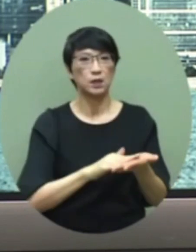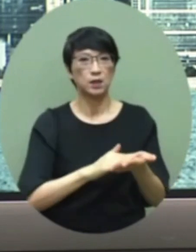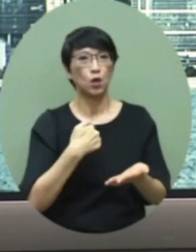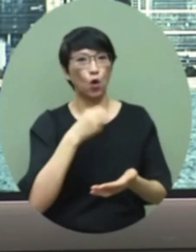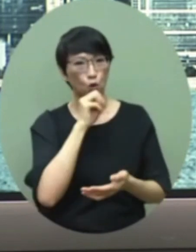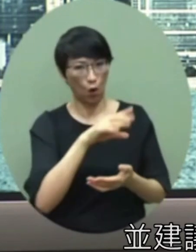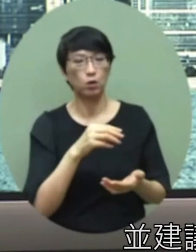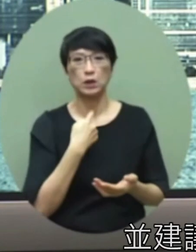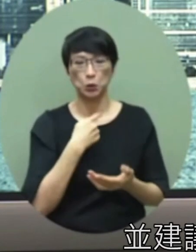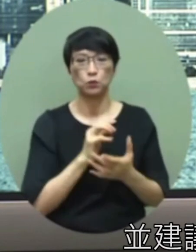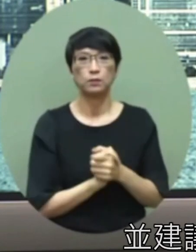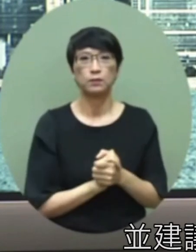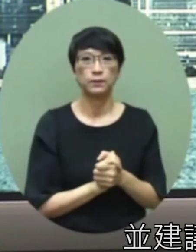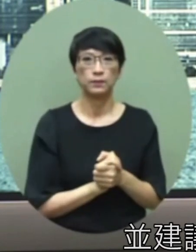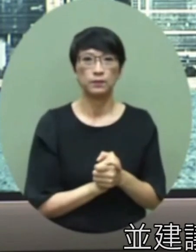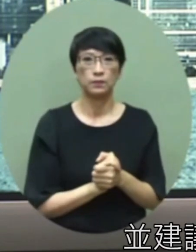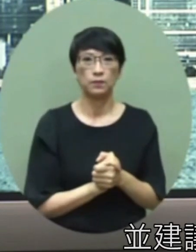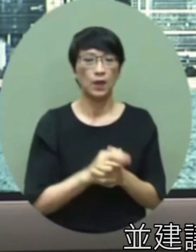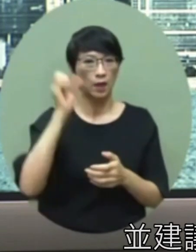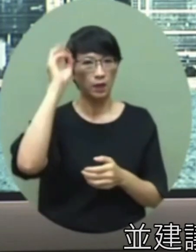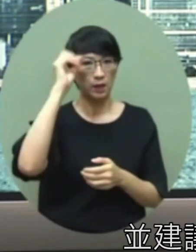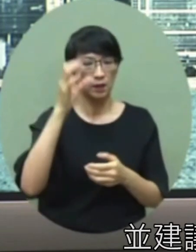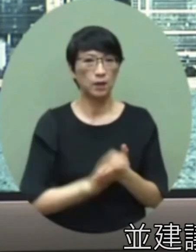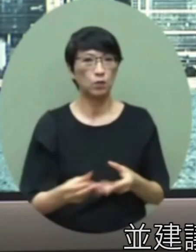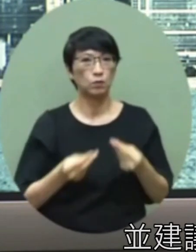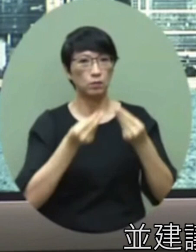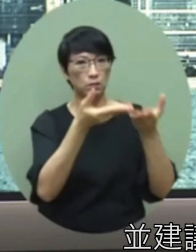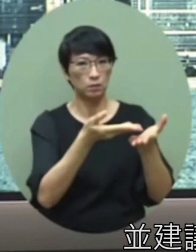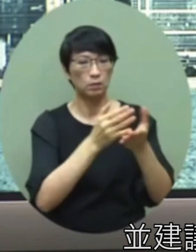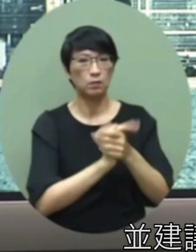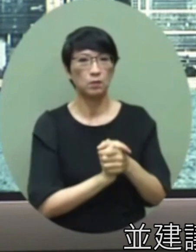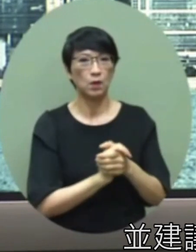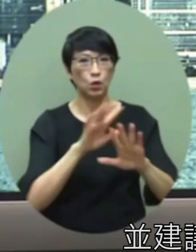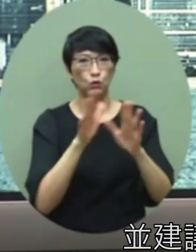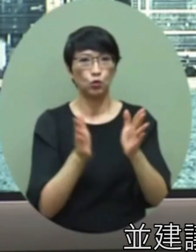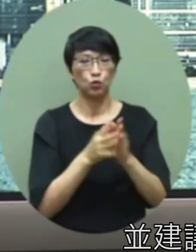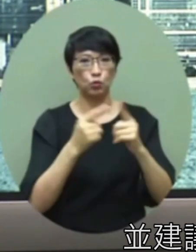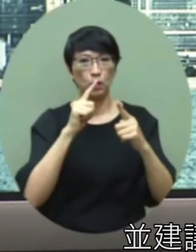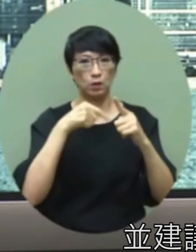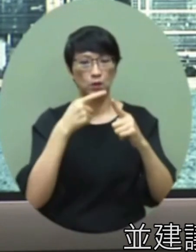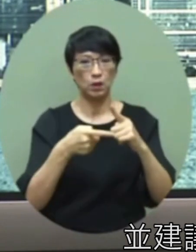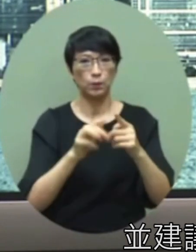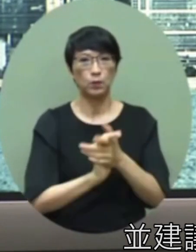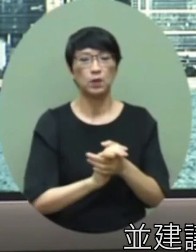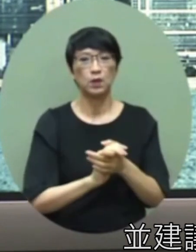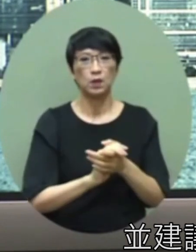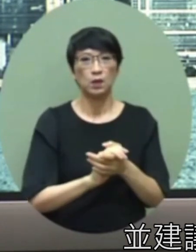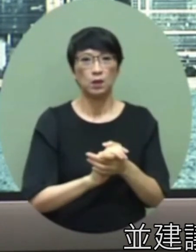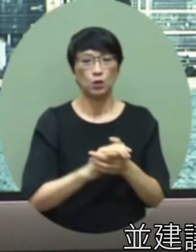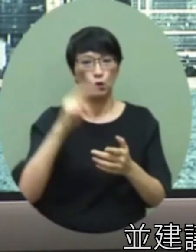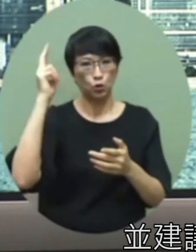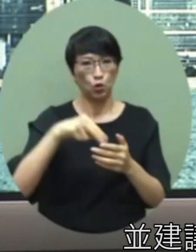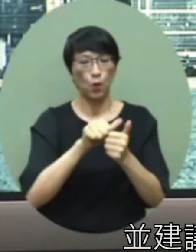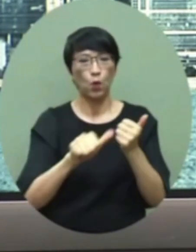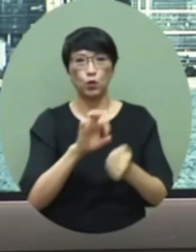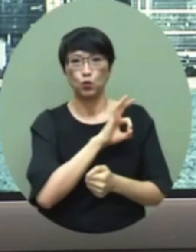件，並且建議提請全國人民代表大會常務委